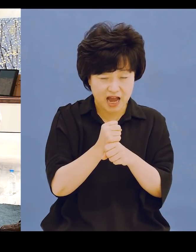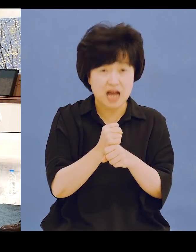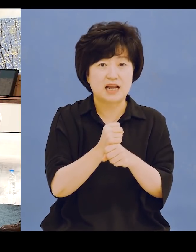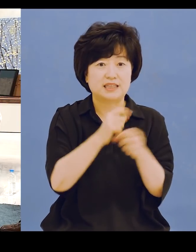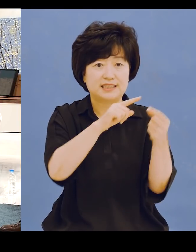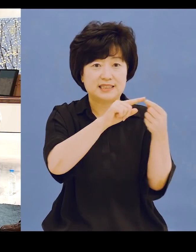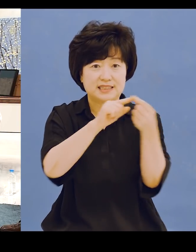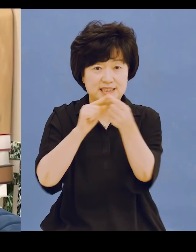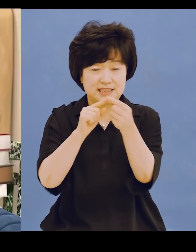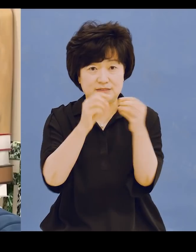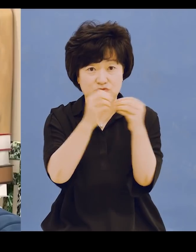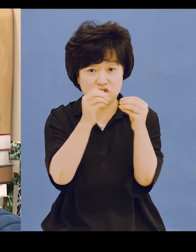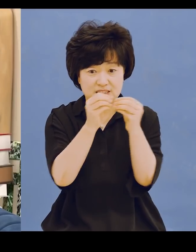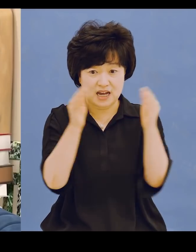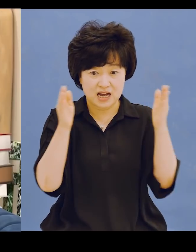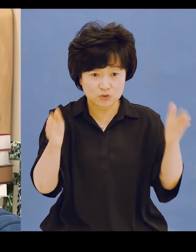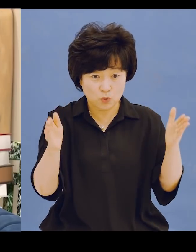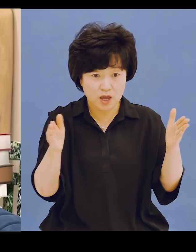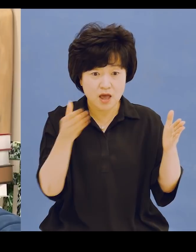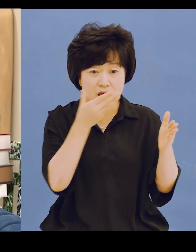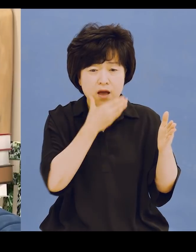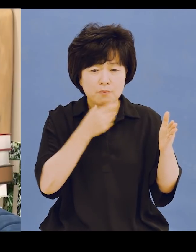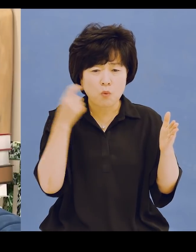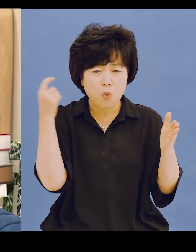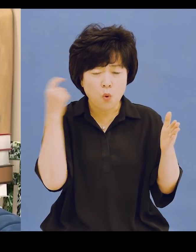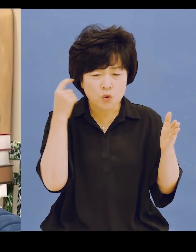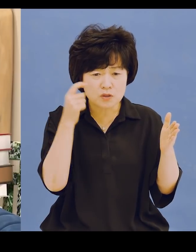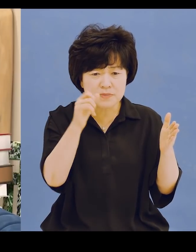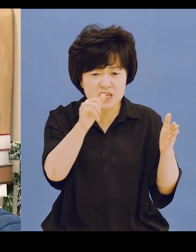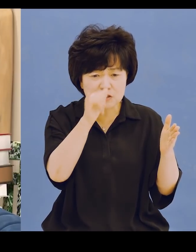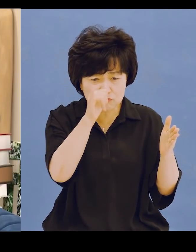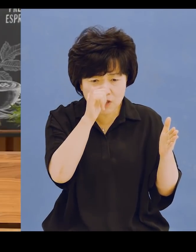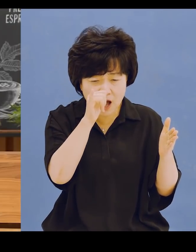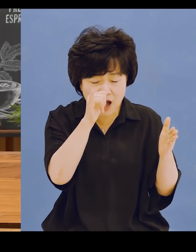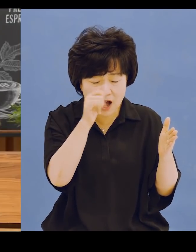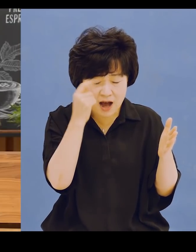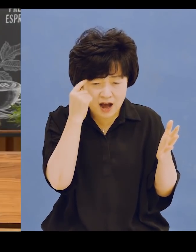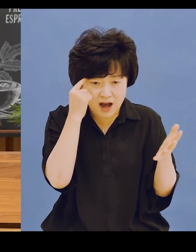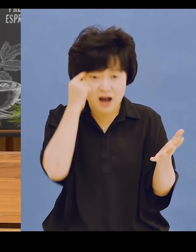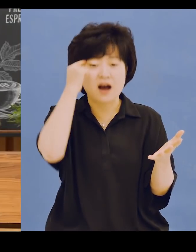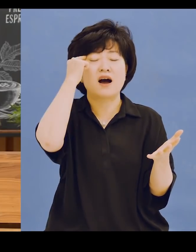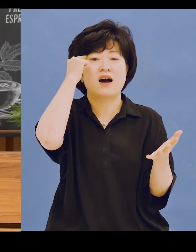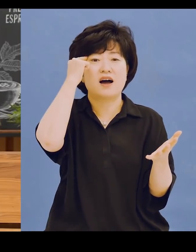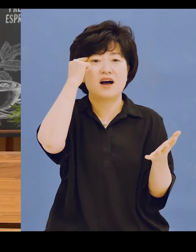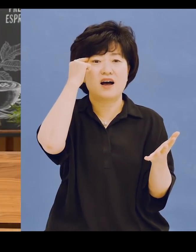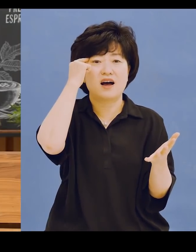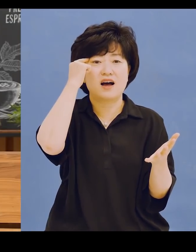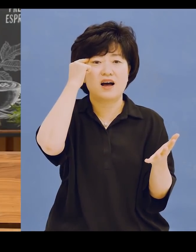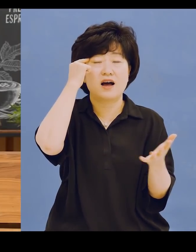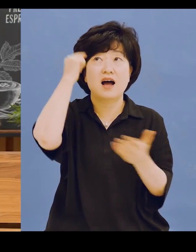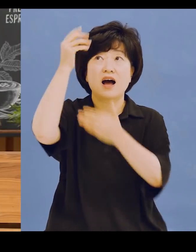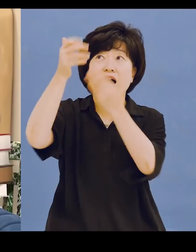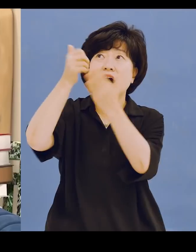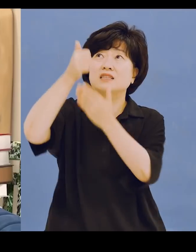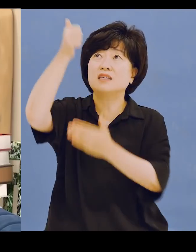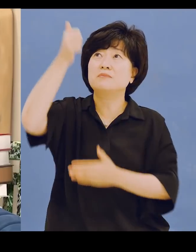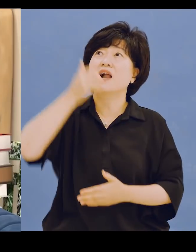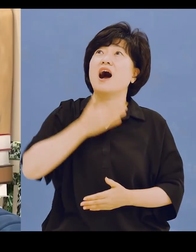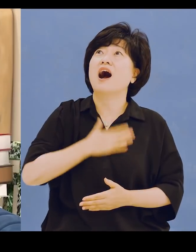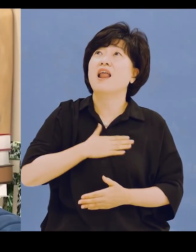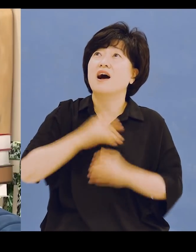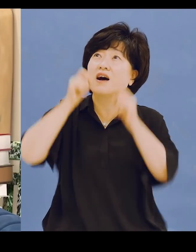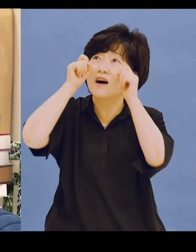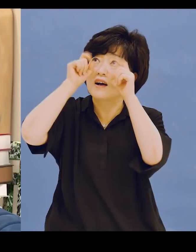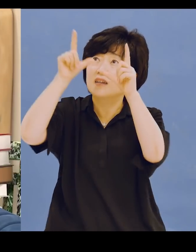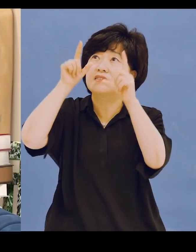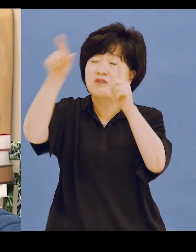한 센텐 문장 속에 복음이 있다는 사실을 깨닫게 됐어요. 그래서 하나님을 아는 것이